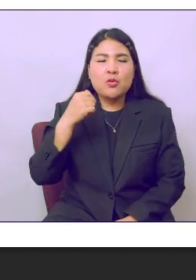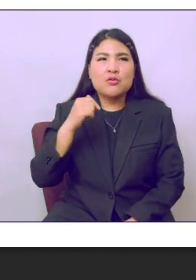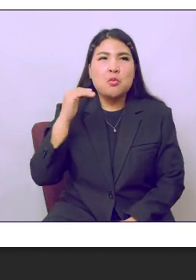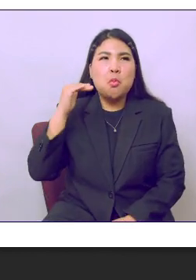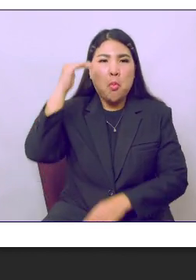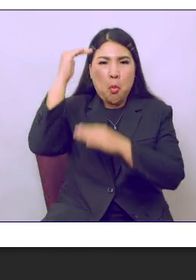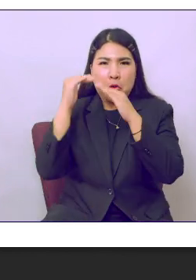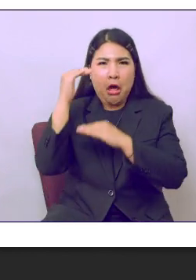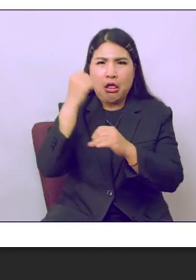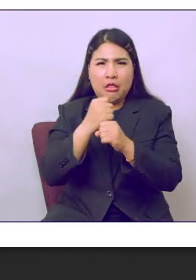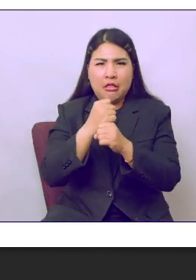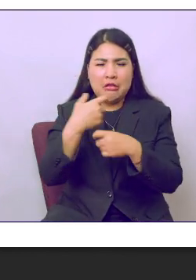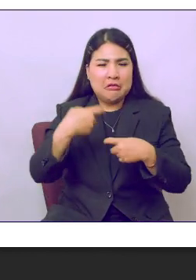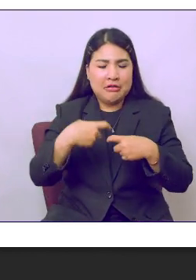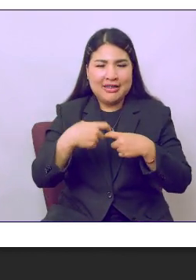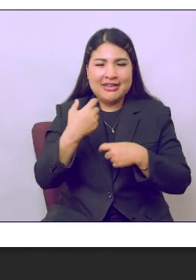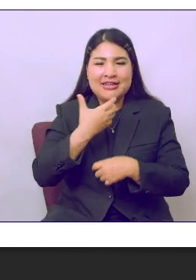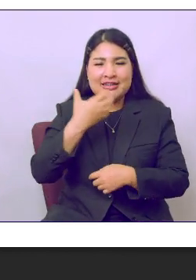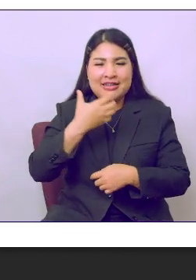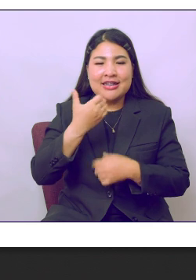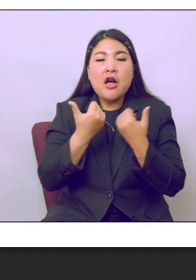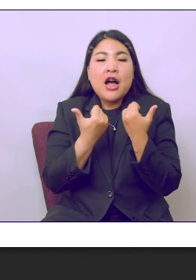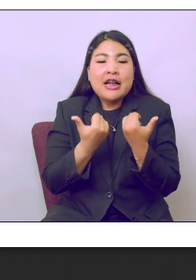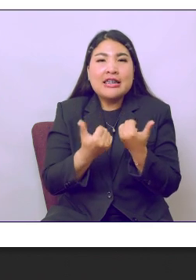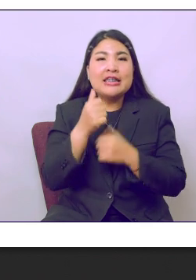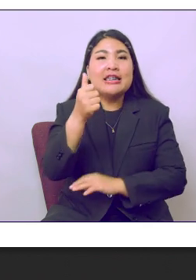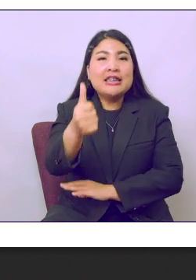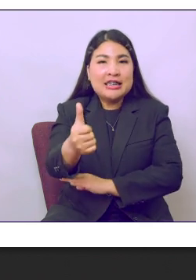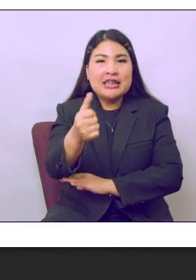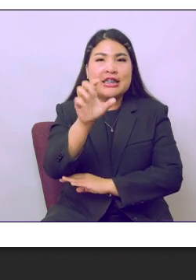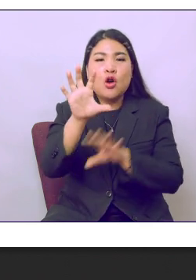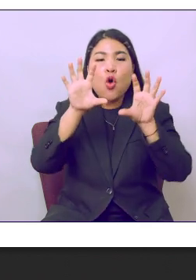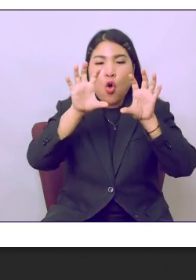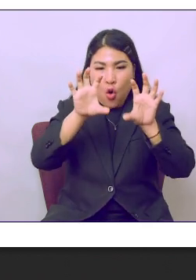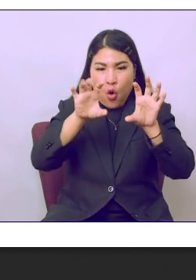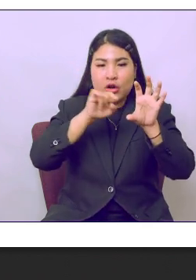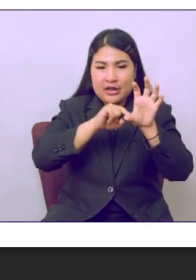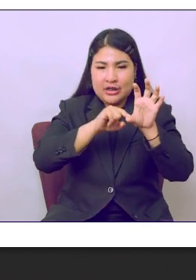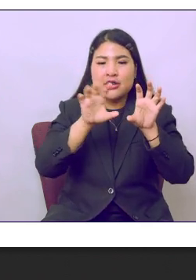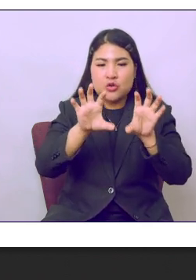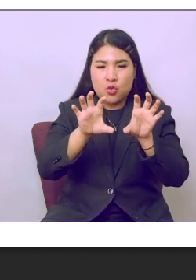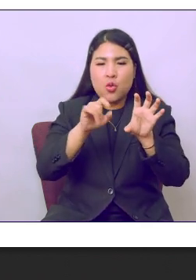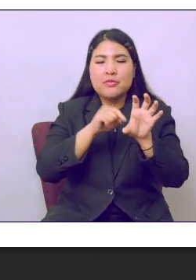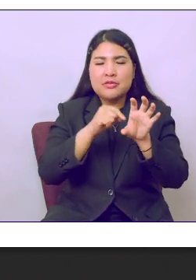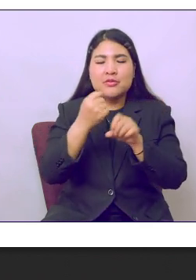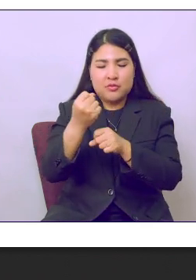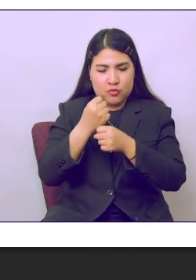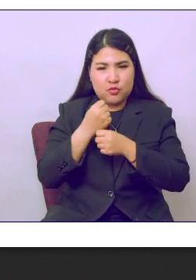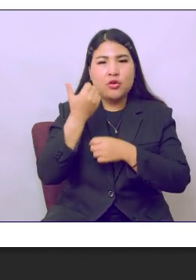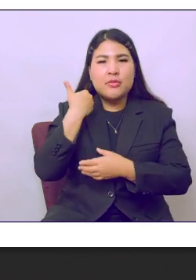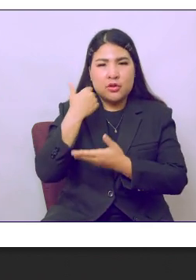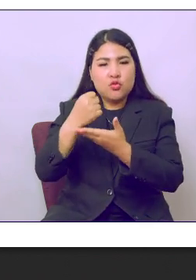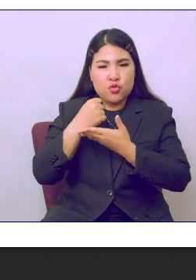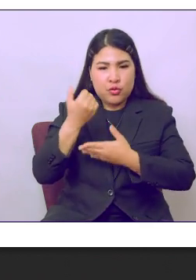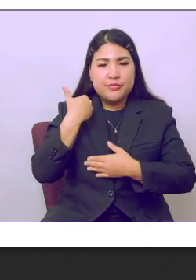เลยนะครับเอ่อแต่ท่านี้ดีนะครับท่านี้ดีกับก้นของเรามากๆนะครับถ้าค่านี้ดีกว่าก้นของเรามากกวันเล็กบิดนะครับก็คือ